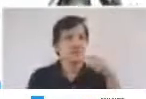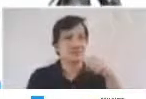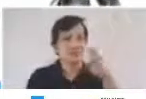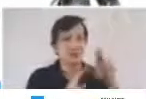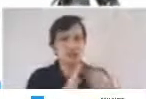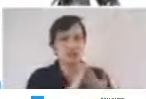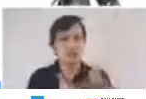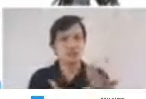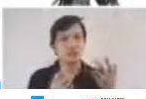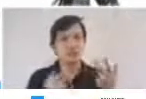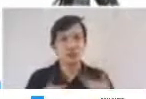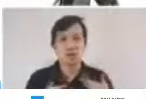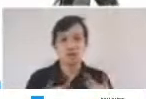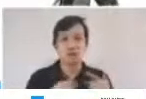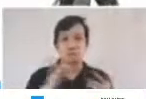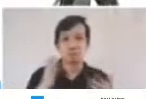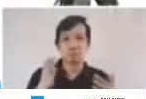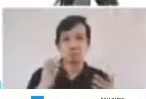for international.